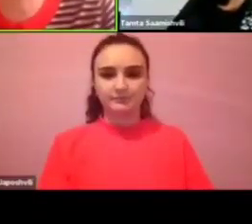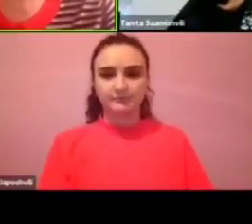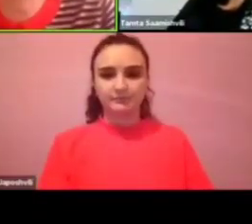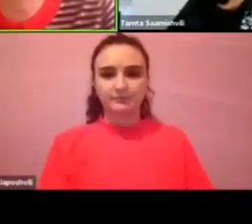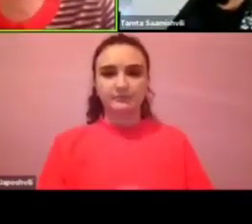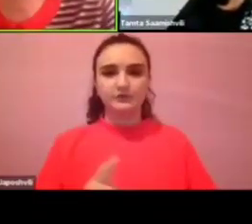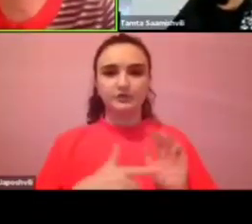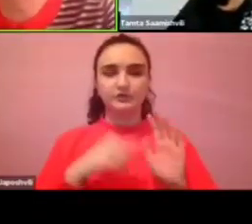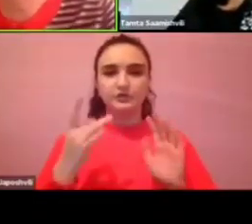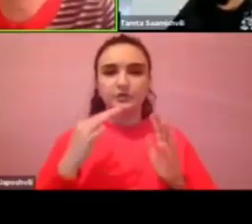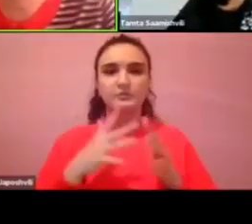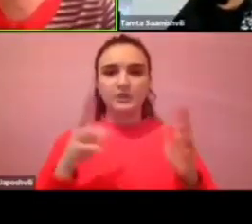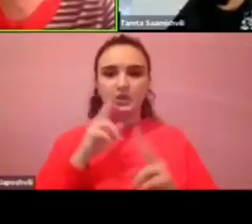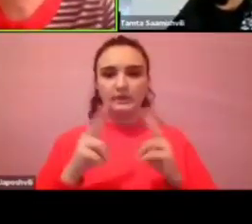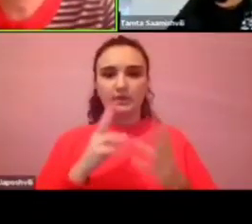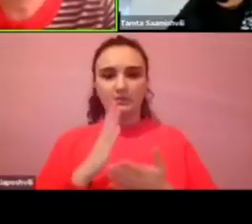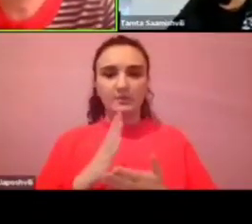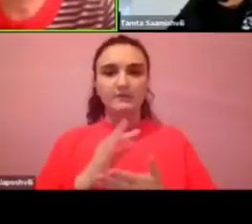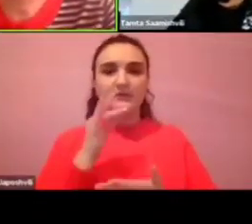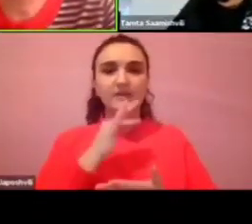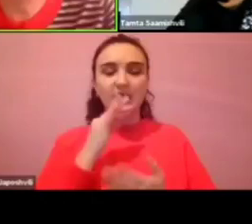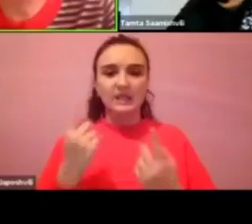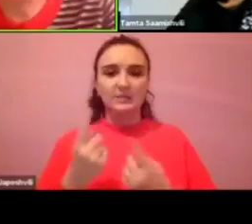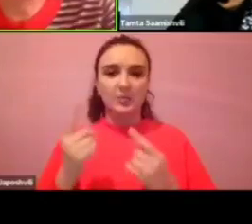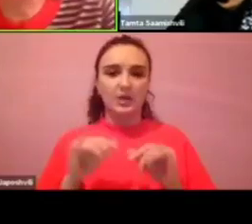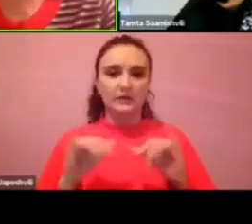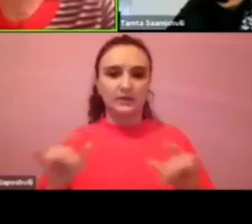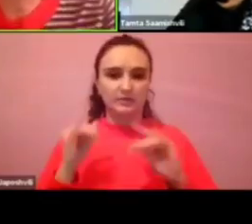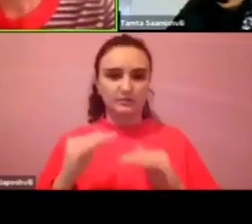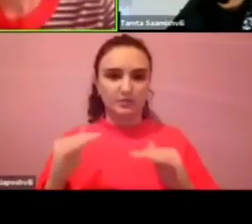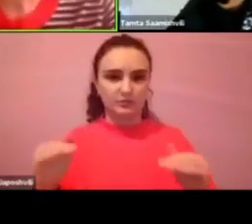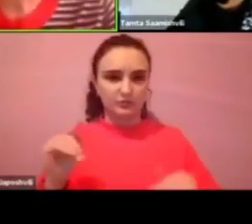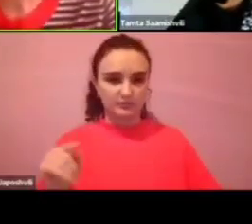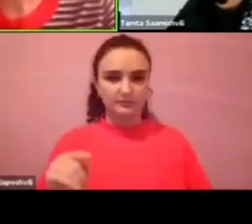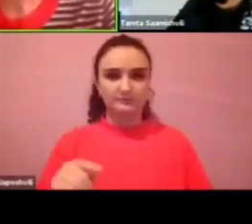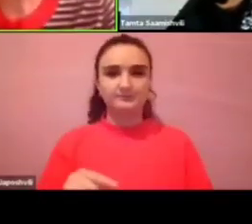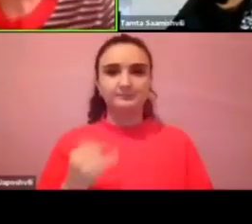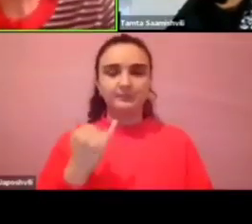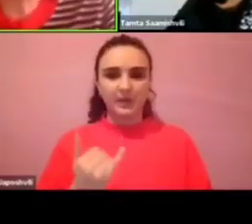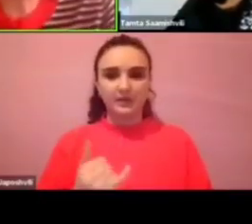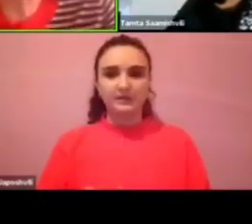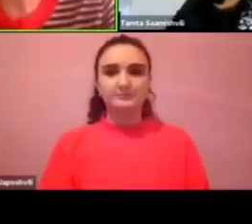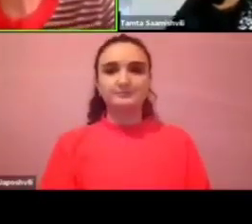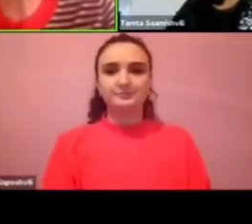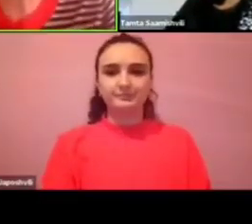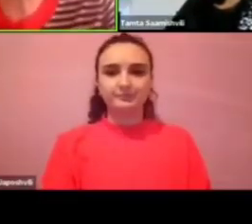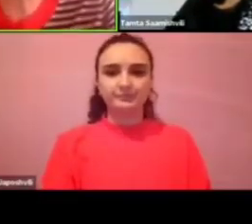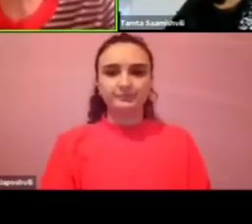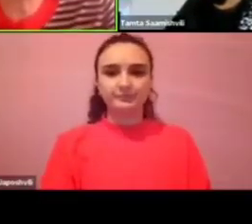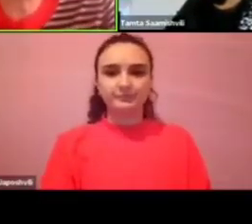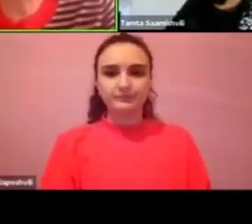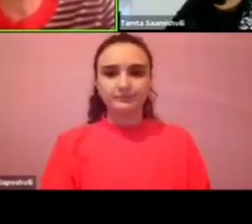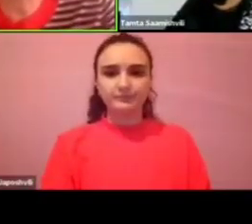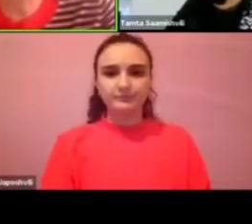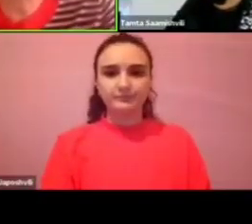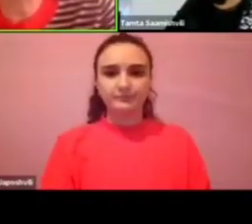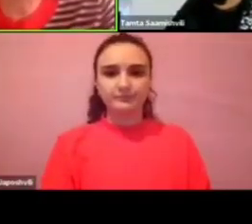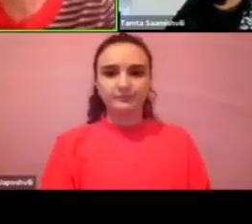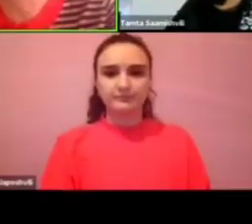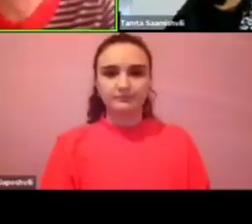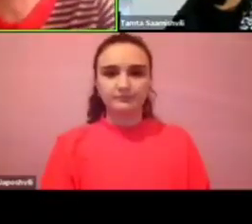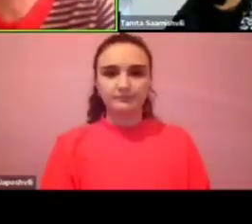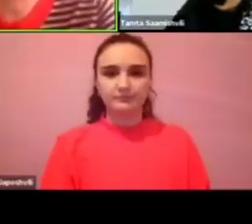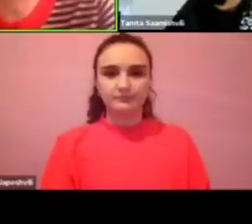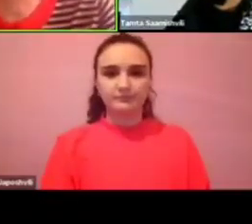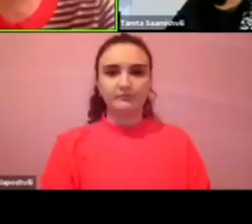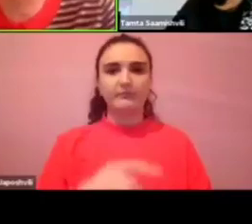მეტი ჩივილები აქვთ, ვიდრე ტიპური განვითარების ბავშვებს, ხო? ეხლა რა ხდება, როდესაც აი თქვათ ეს დიაგნოზი გვაქვს,